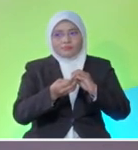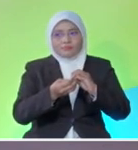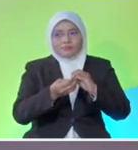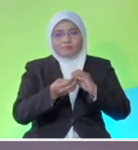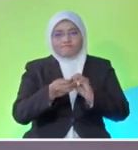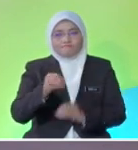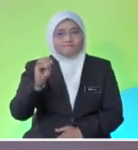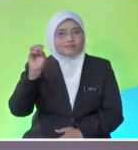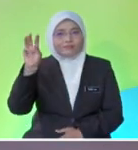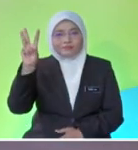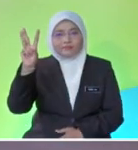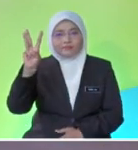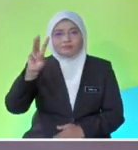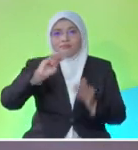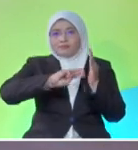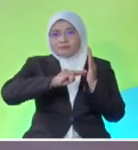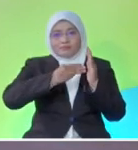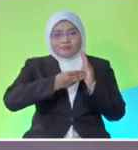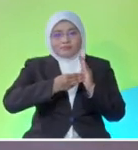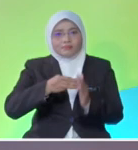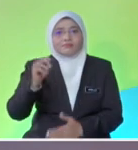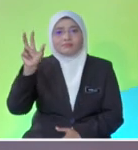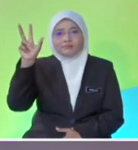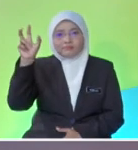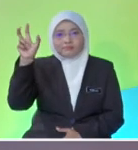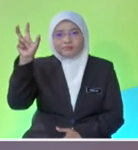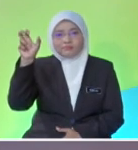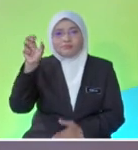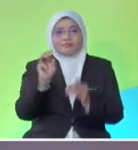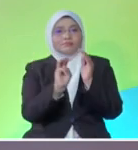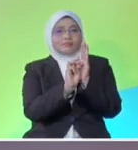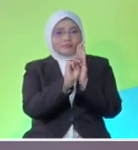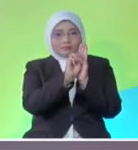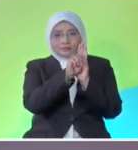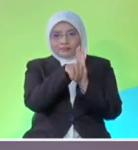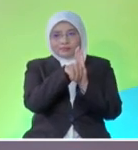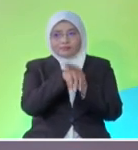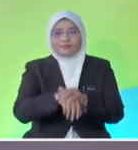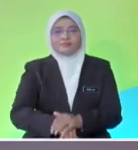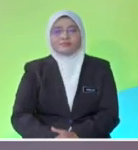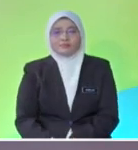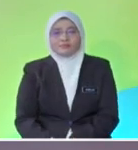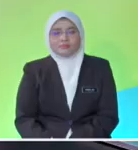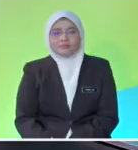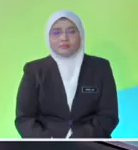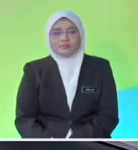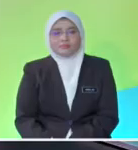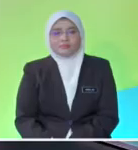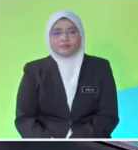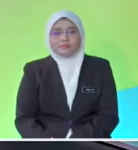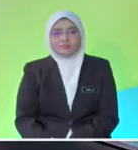30 dekat bawah tu, nampak? Oh. Ada 30 dekat bawah tu, itu